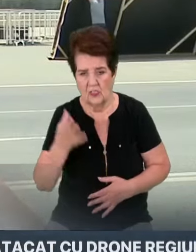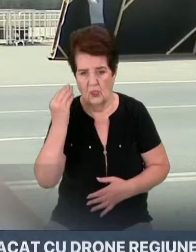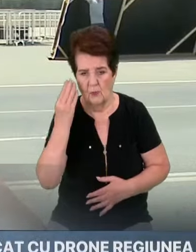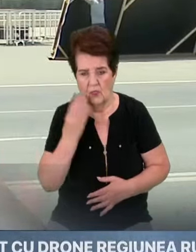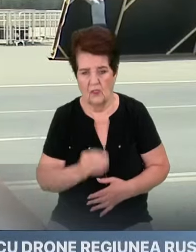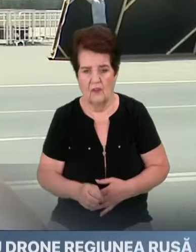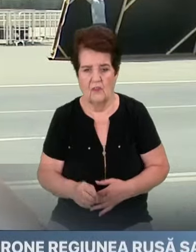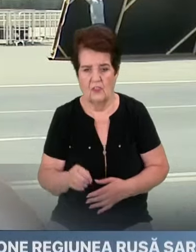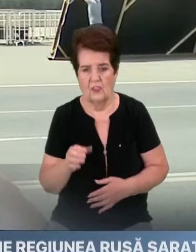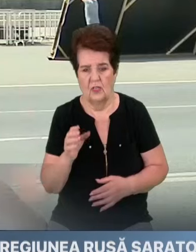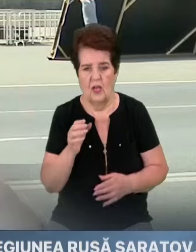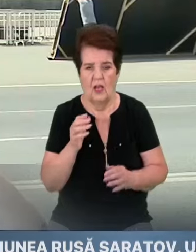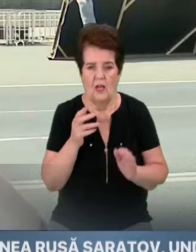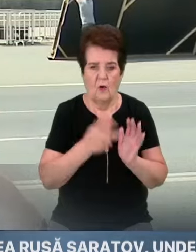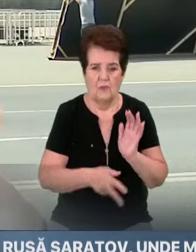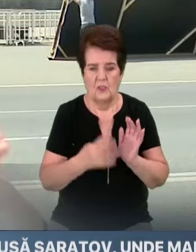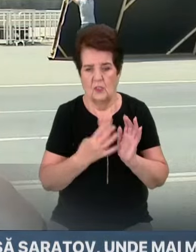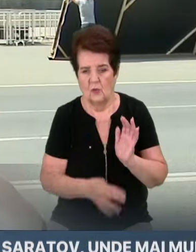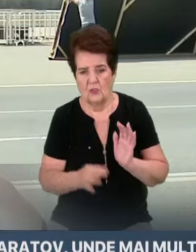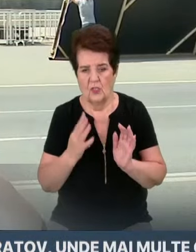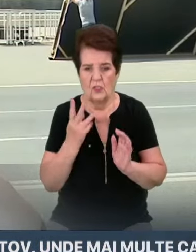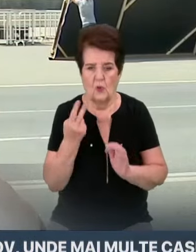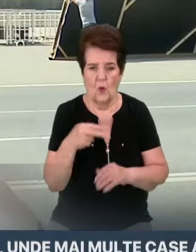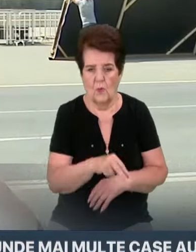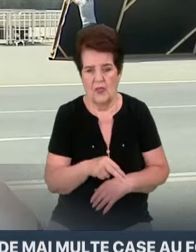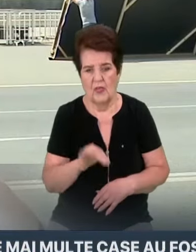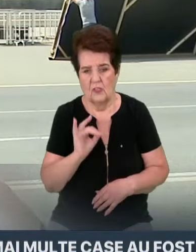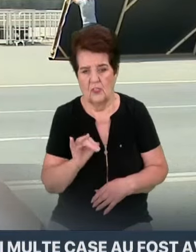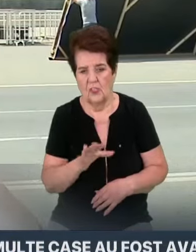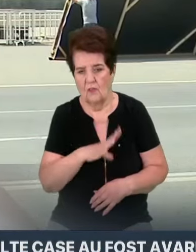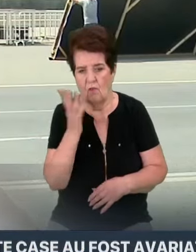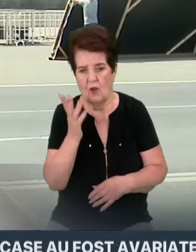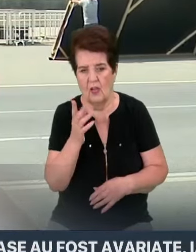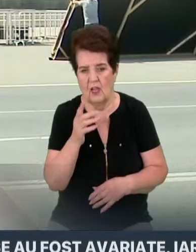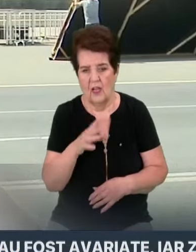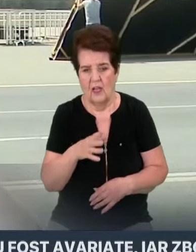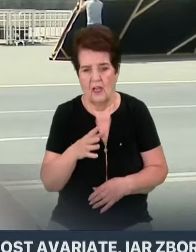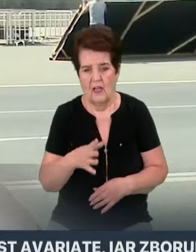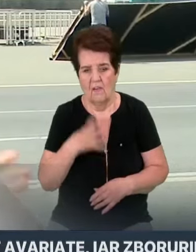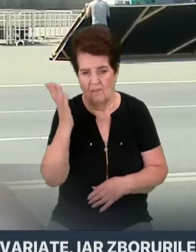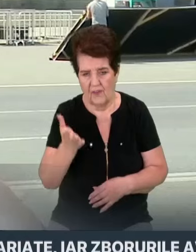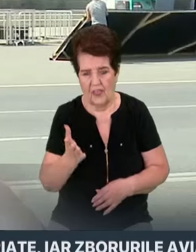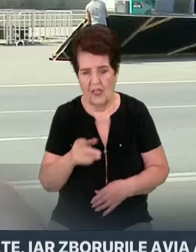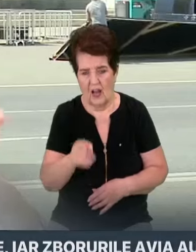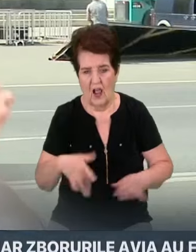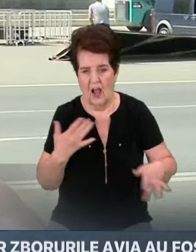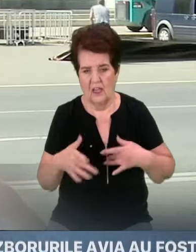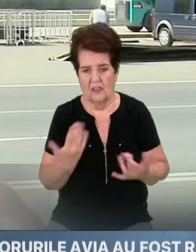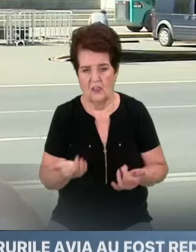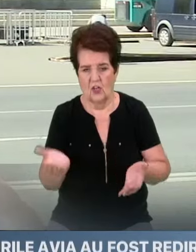anilor 80, 90, 2000, și vom ajunge la artiștii care sunt recunoscuți de toată